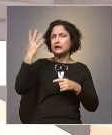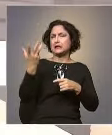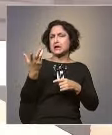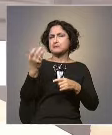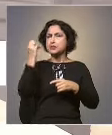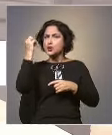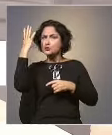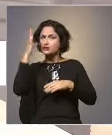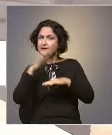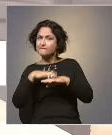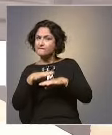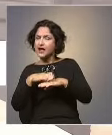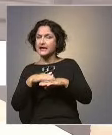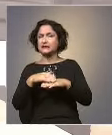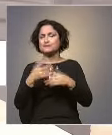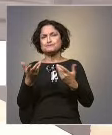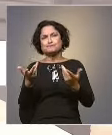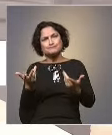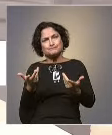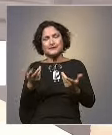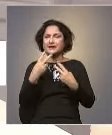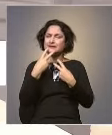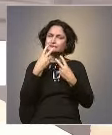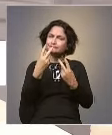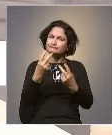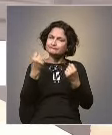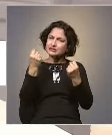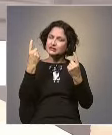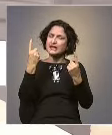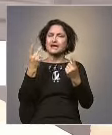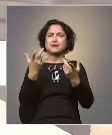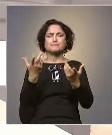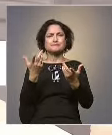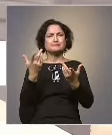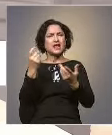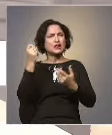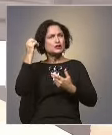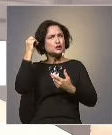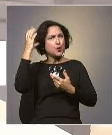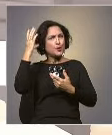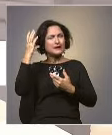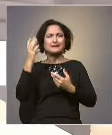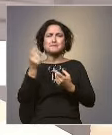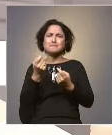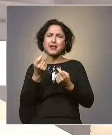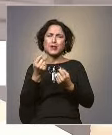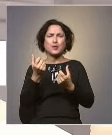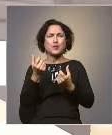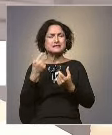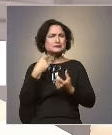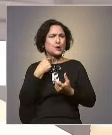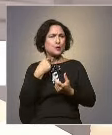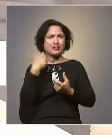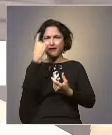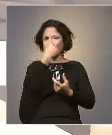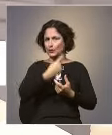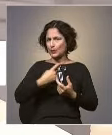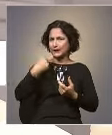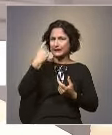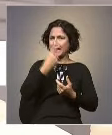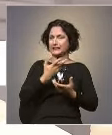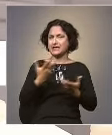че науката малко е загубила авторитета си и вече не се... И поради тази причина е